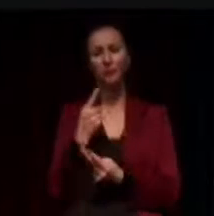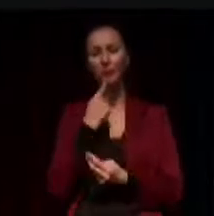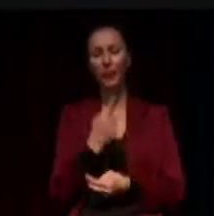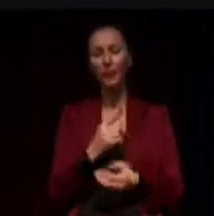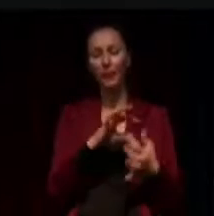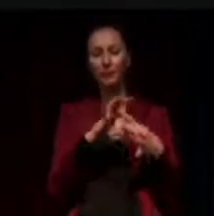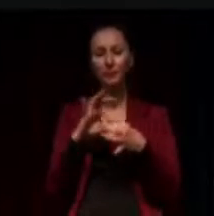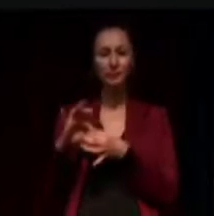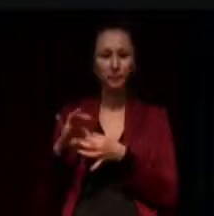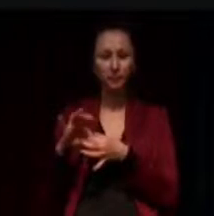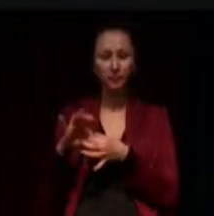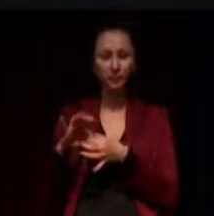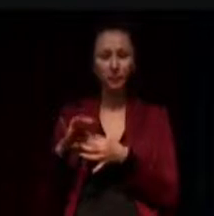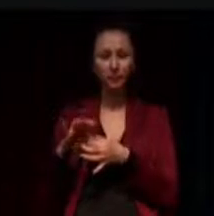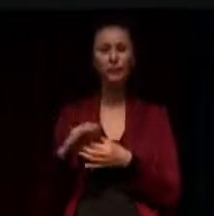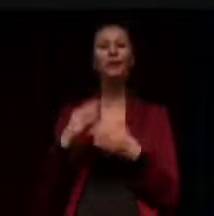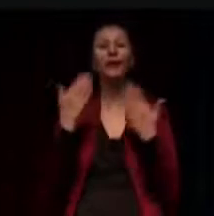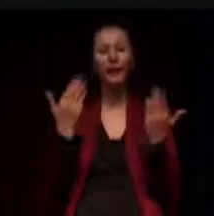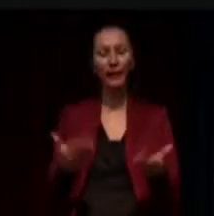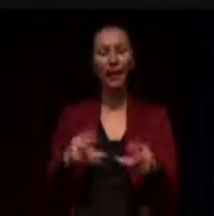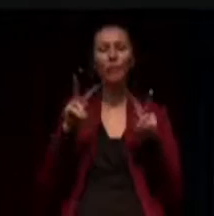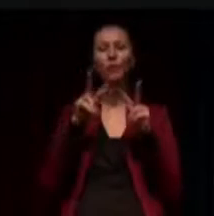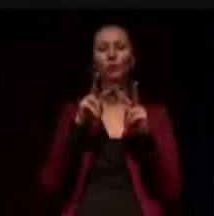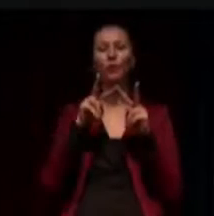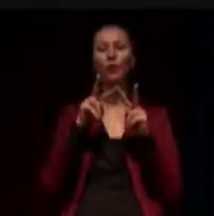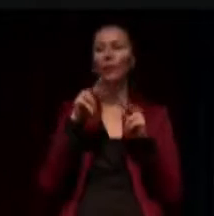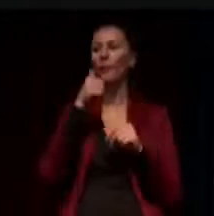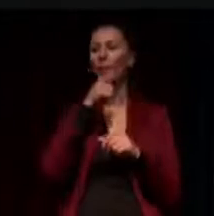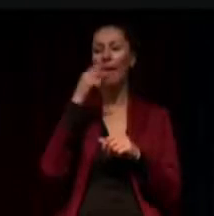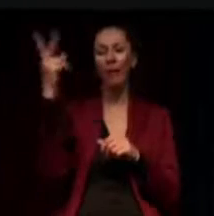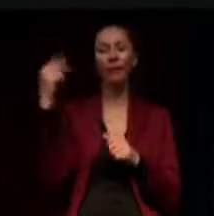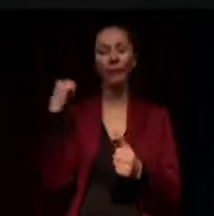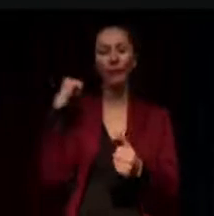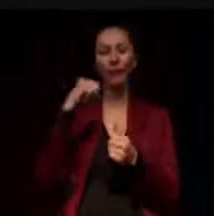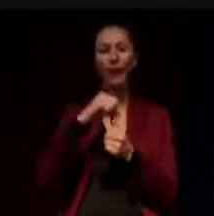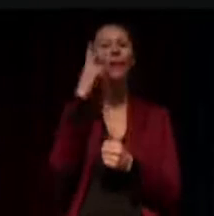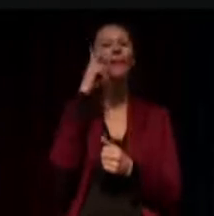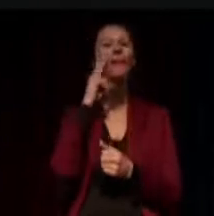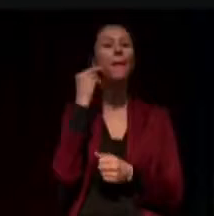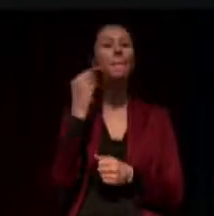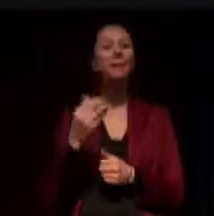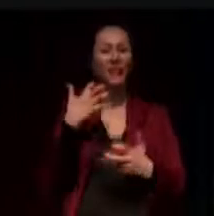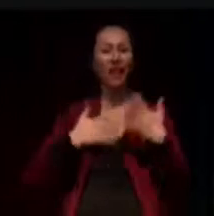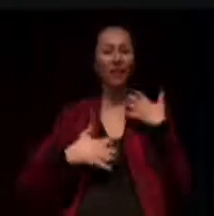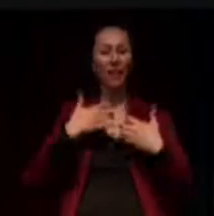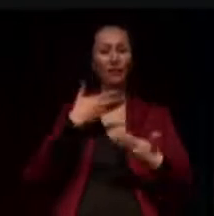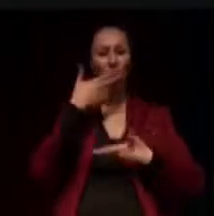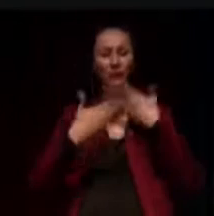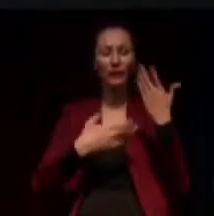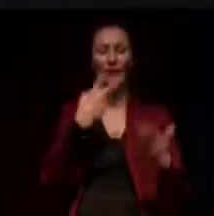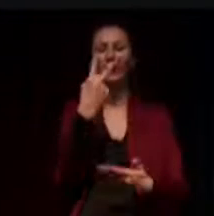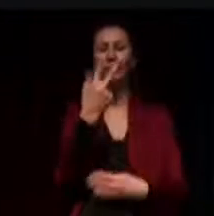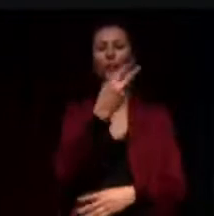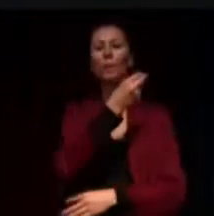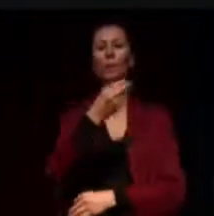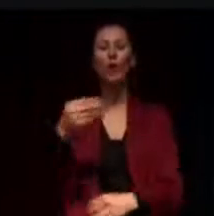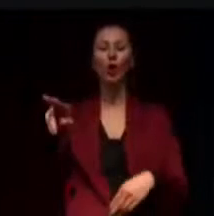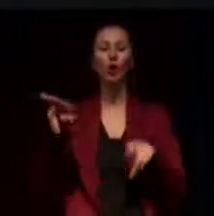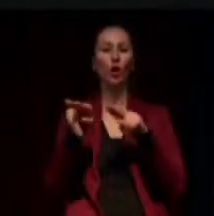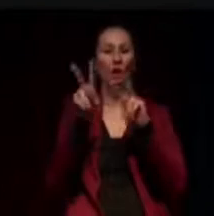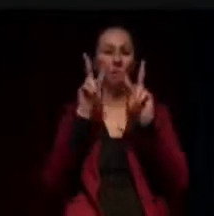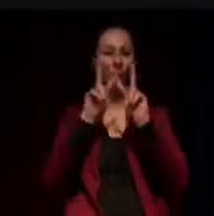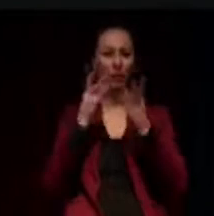Evet. Yine Mustafa Bey bahsetti. Temiz enerjiden bahsetti. 2,5 milyon